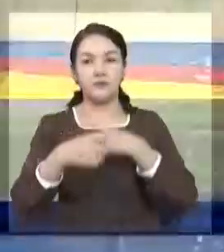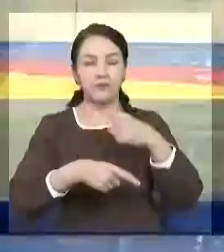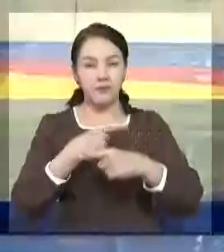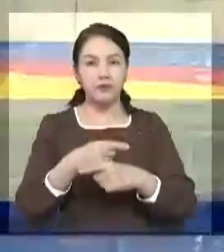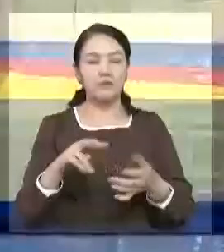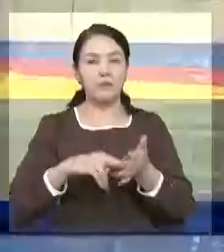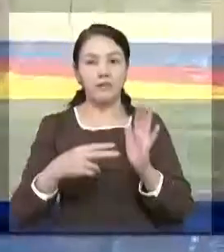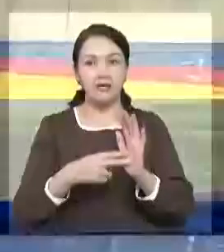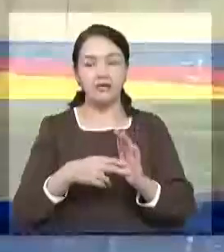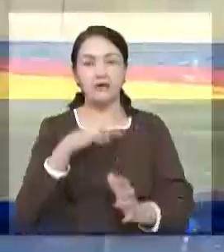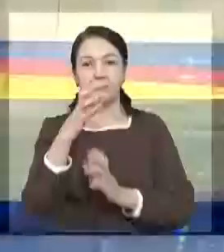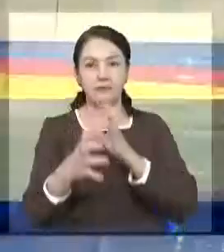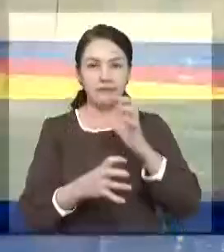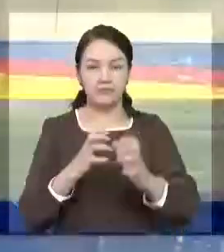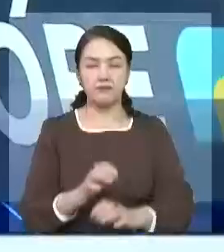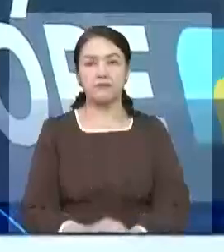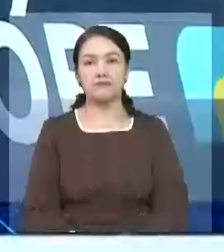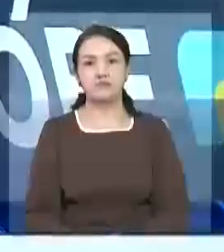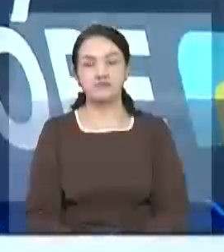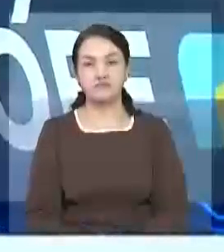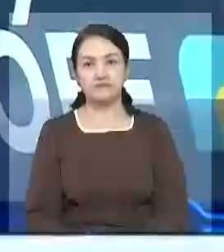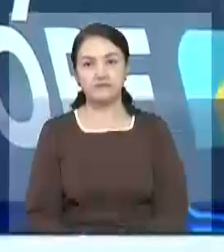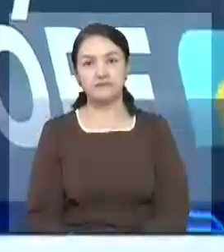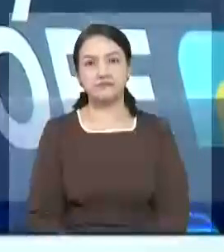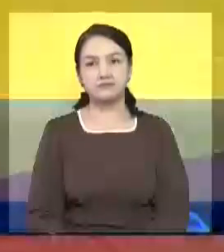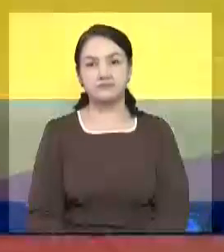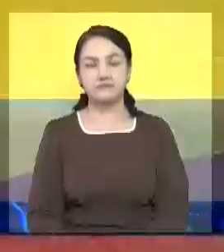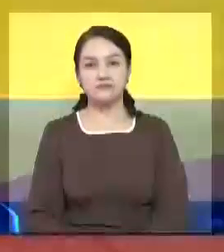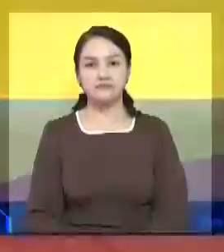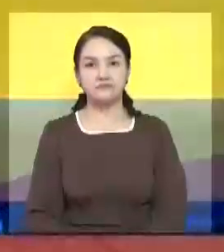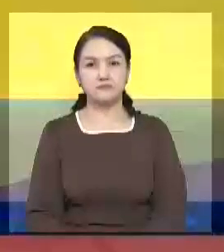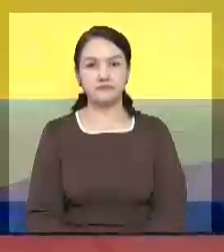турнир планируется сделать международным. Николай Сырбов, Бахыжан Едыгеев, телеканал Актобе.